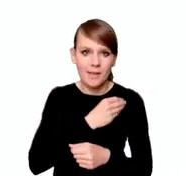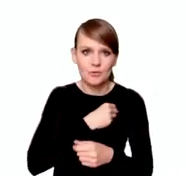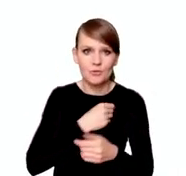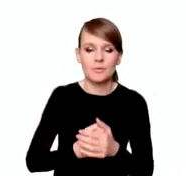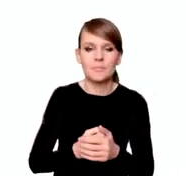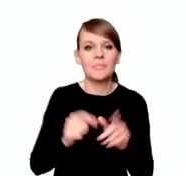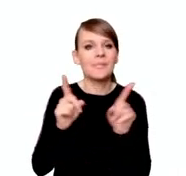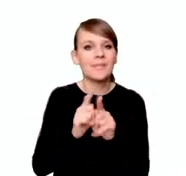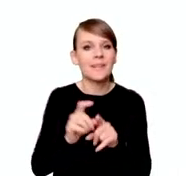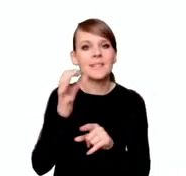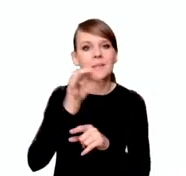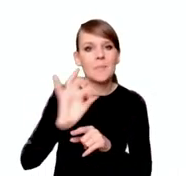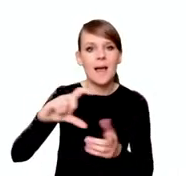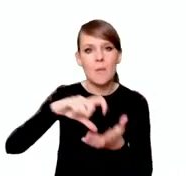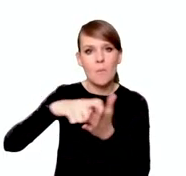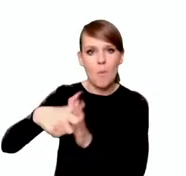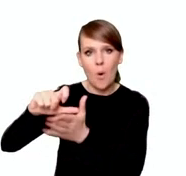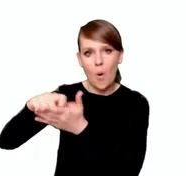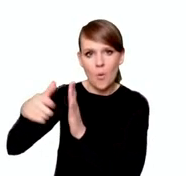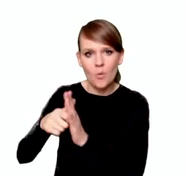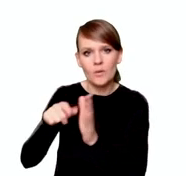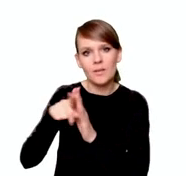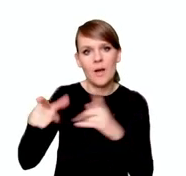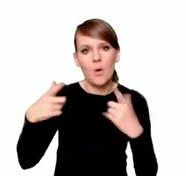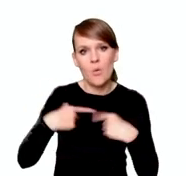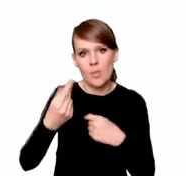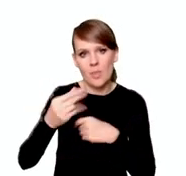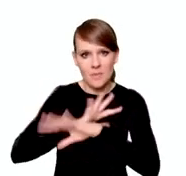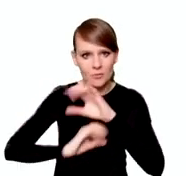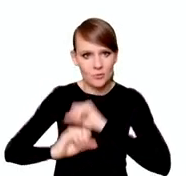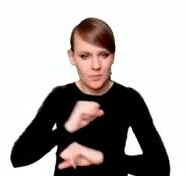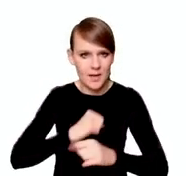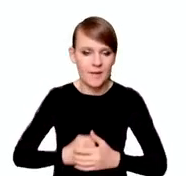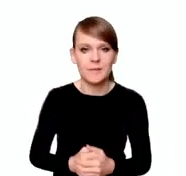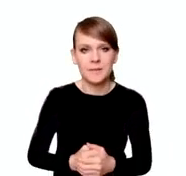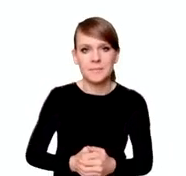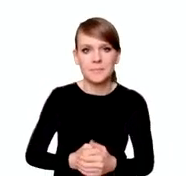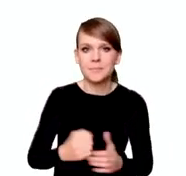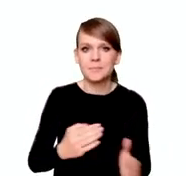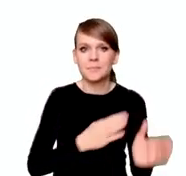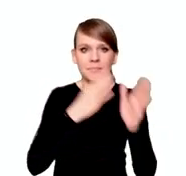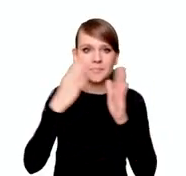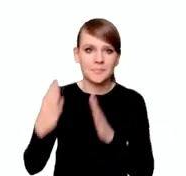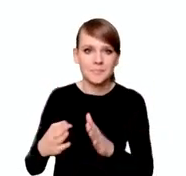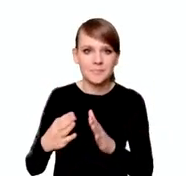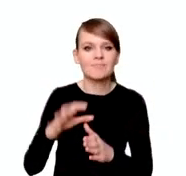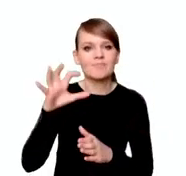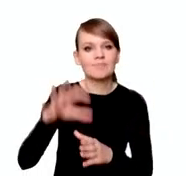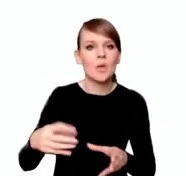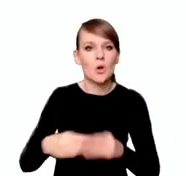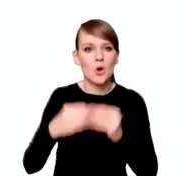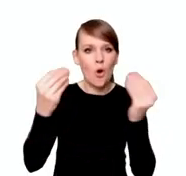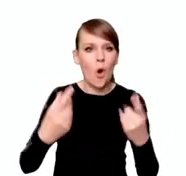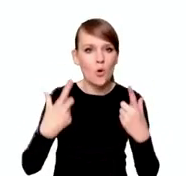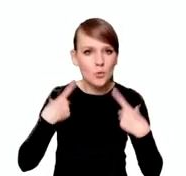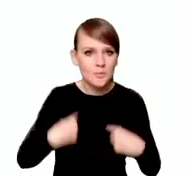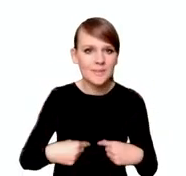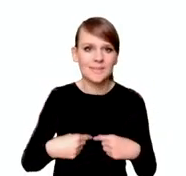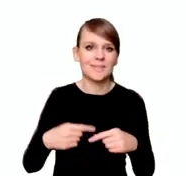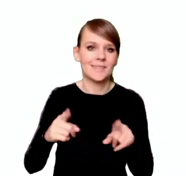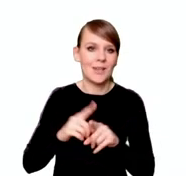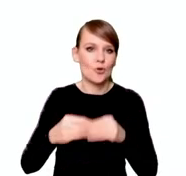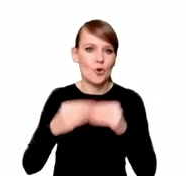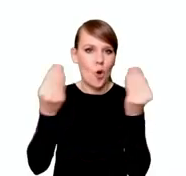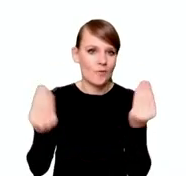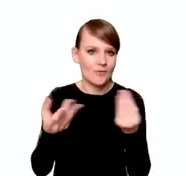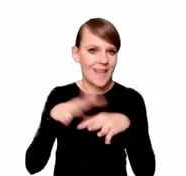pokoje dla osób z niepełnosprawnościami. Kolejny obszar to jest rozwój osobisty i zawodowy. I tutaj